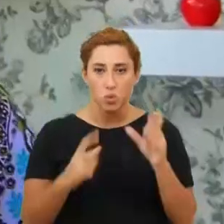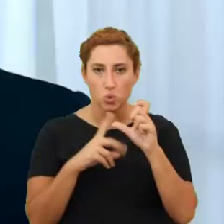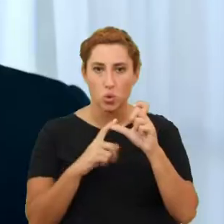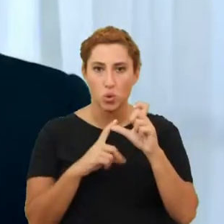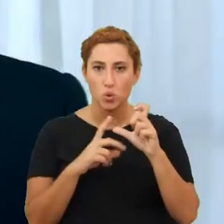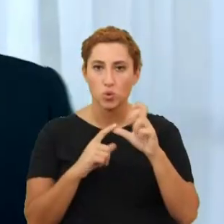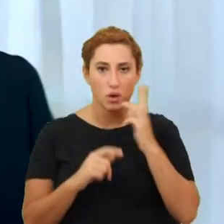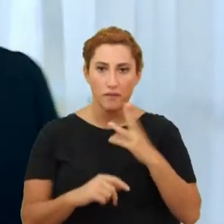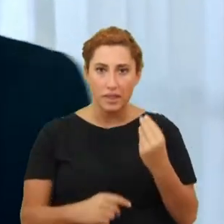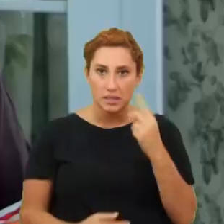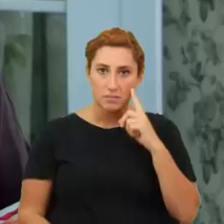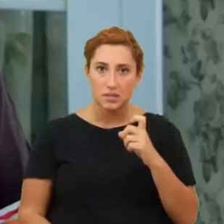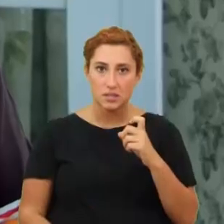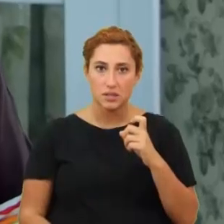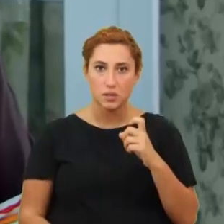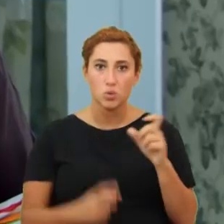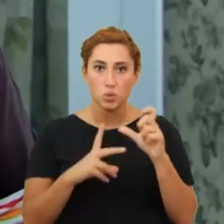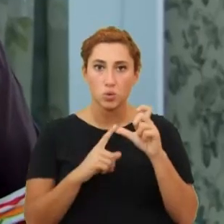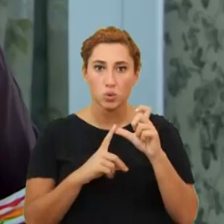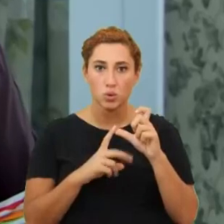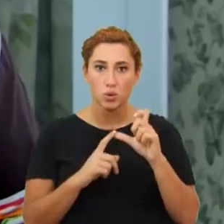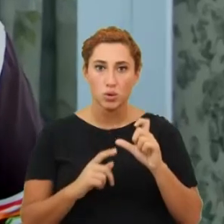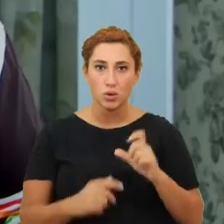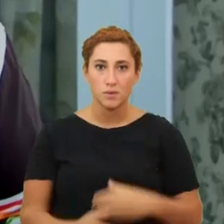Şükrü. Şükrü efendim, iyi misin? Şükrü.